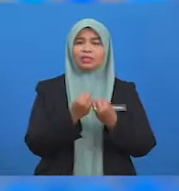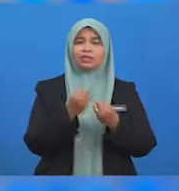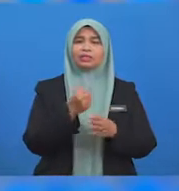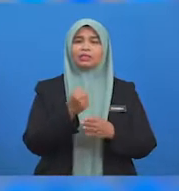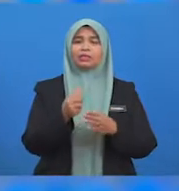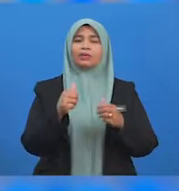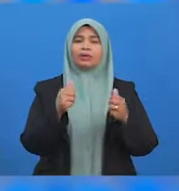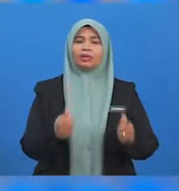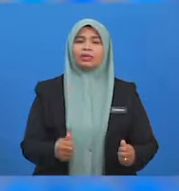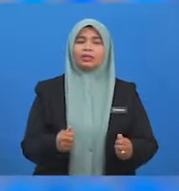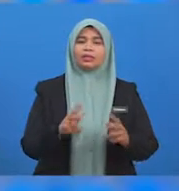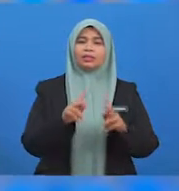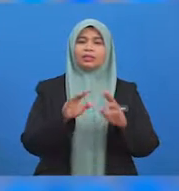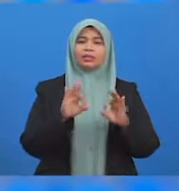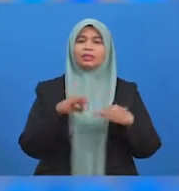keluarganya?